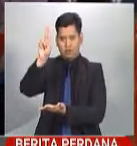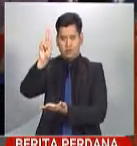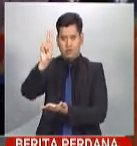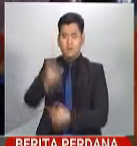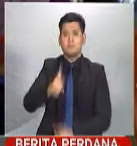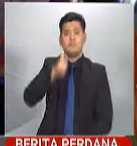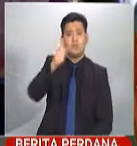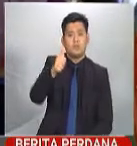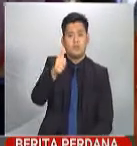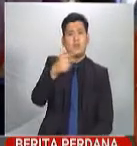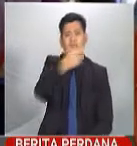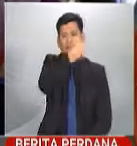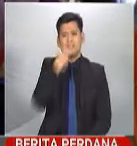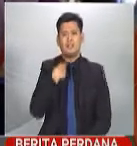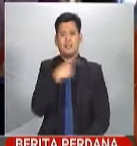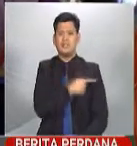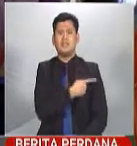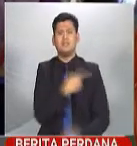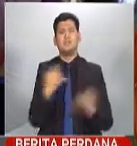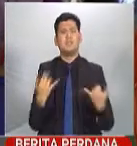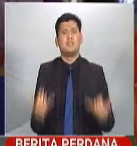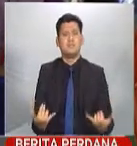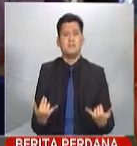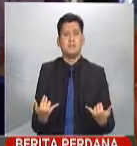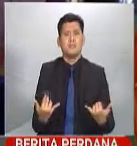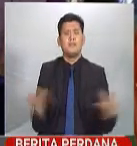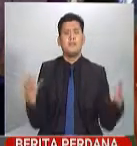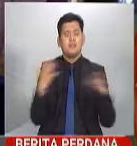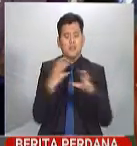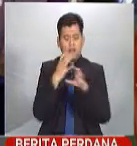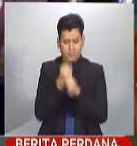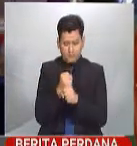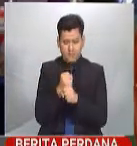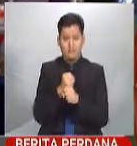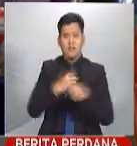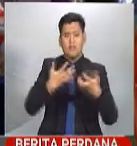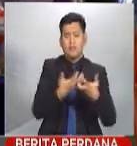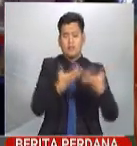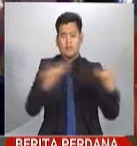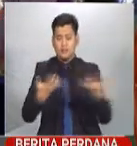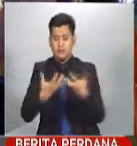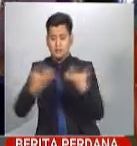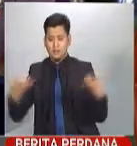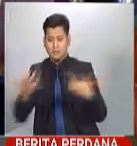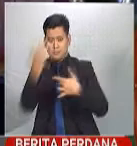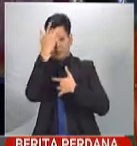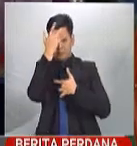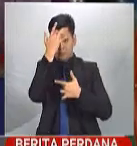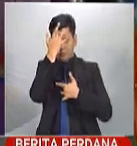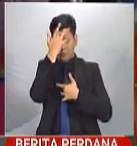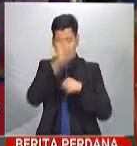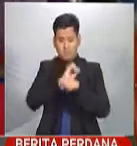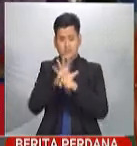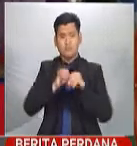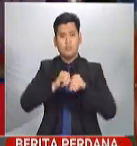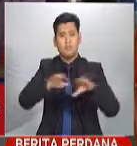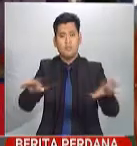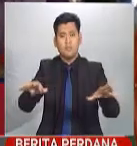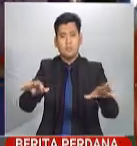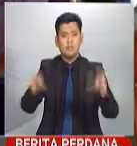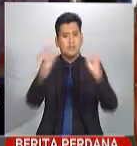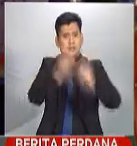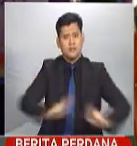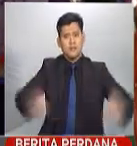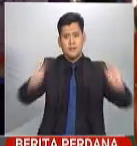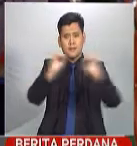Bagus sebab kita dah terlampau, kita dah dapat asingkan pesakit-pesakit ni tau. Jadi tak adalah